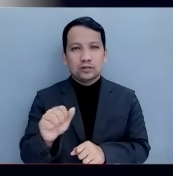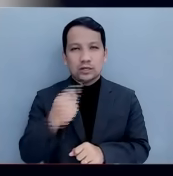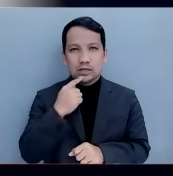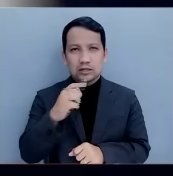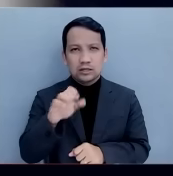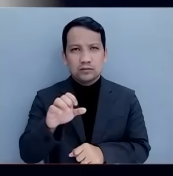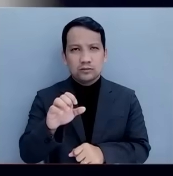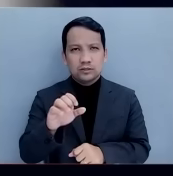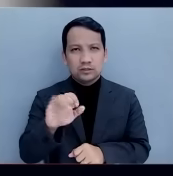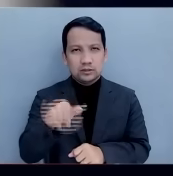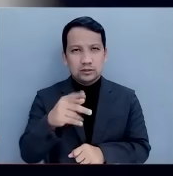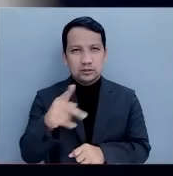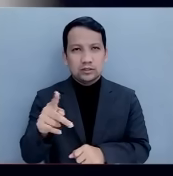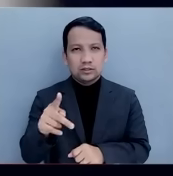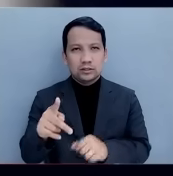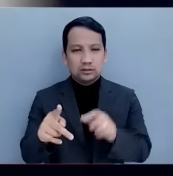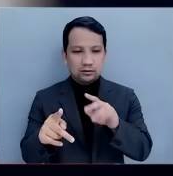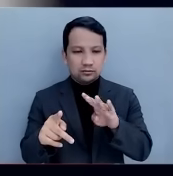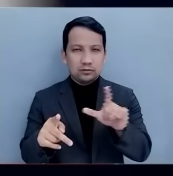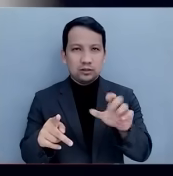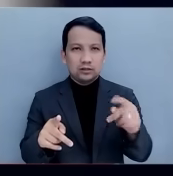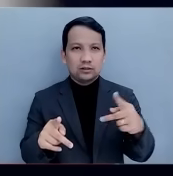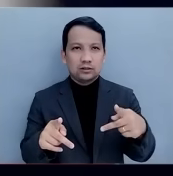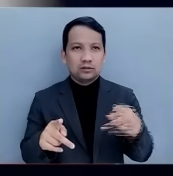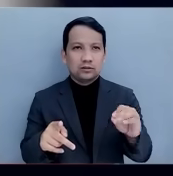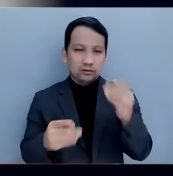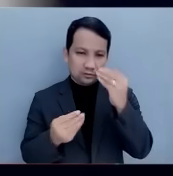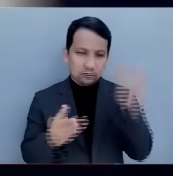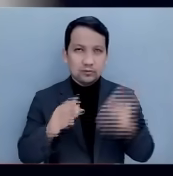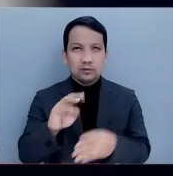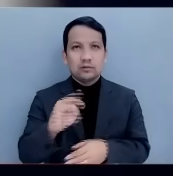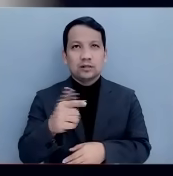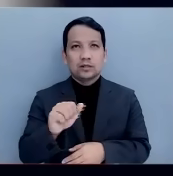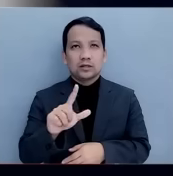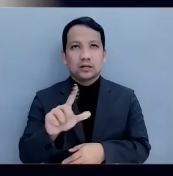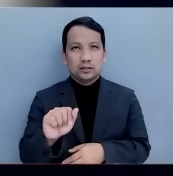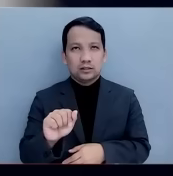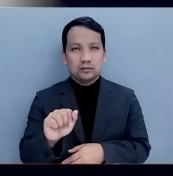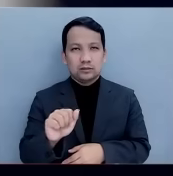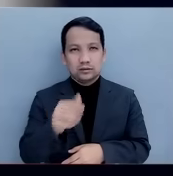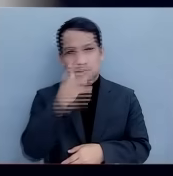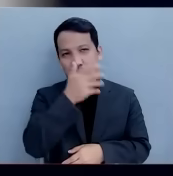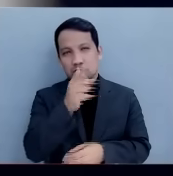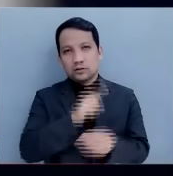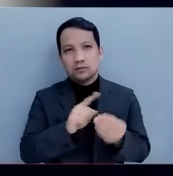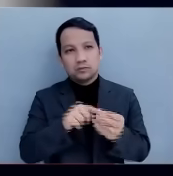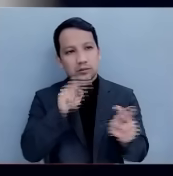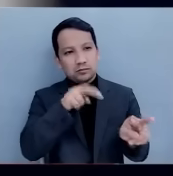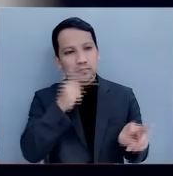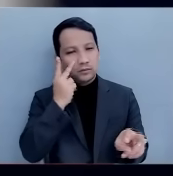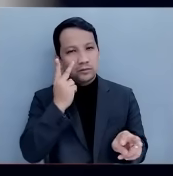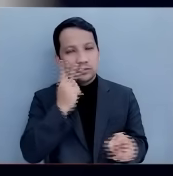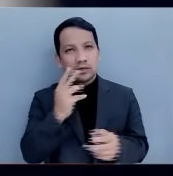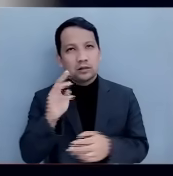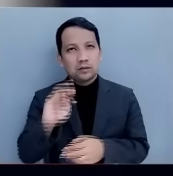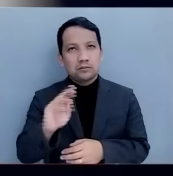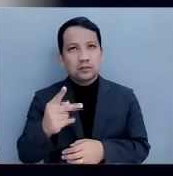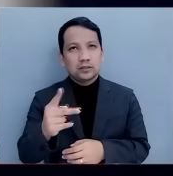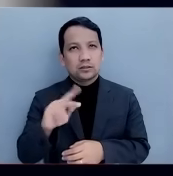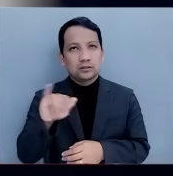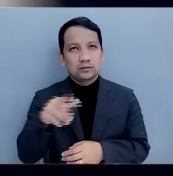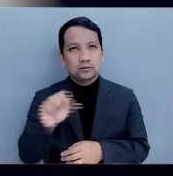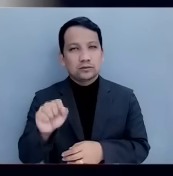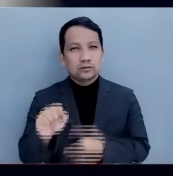Jake Blanco at Patrolman Benedict Mangada. Neglect of duty naman ang nasilip kina Mark Joseph Carpio